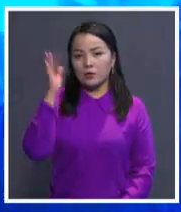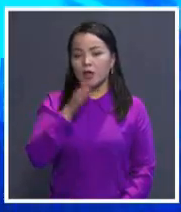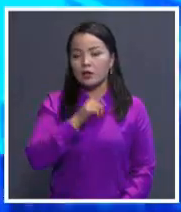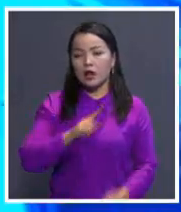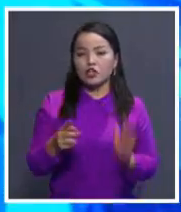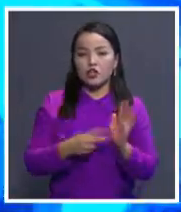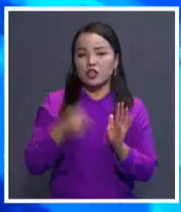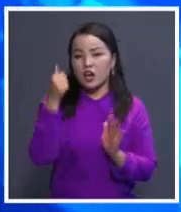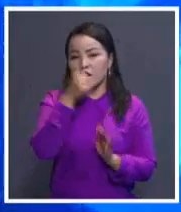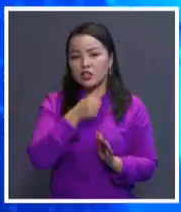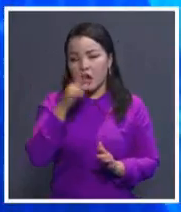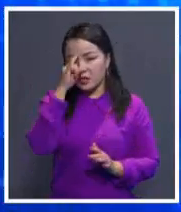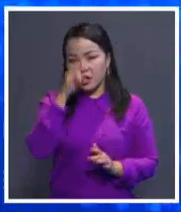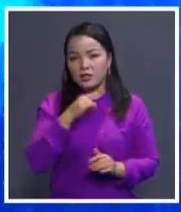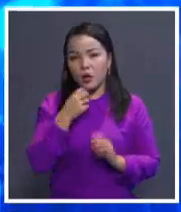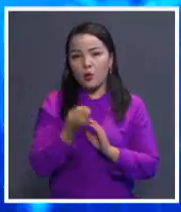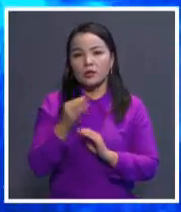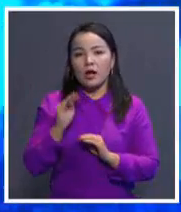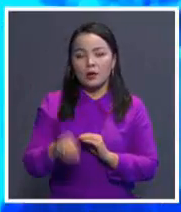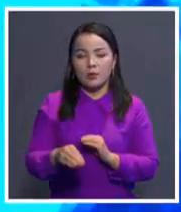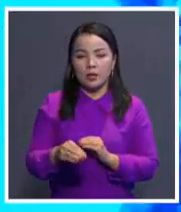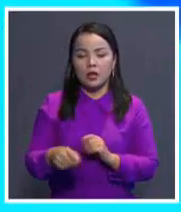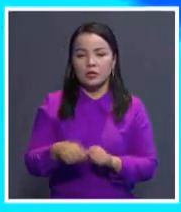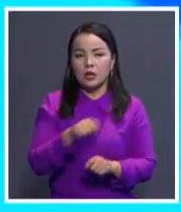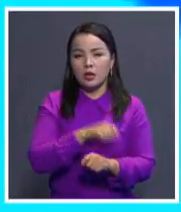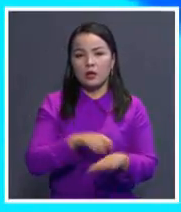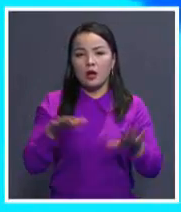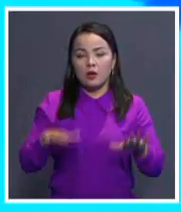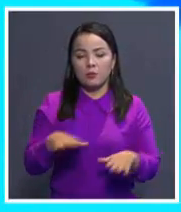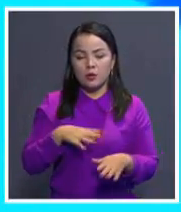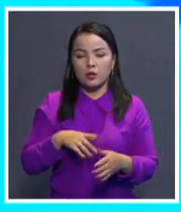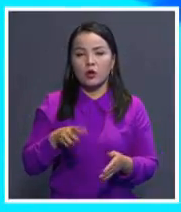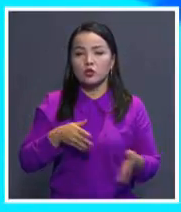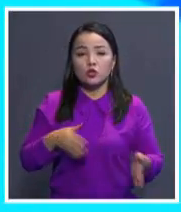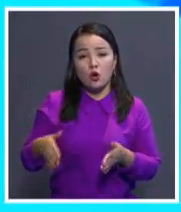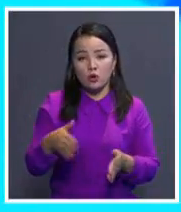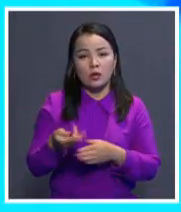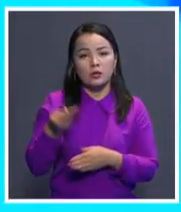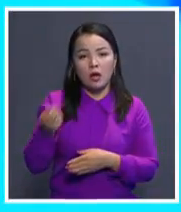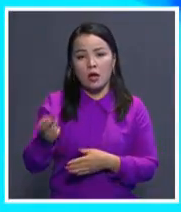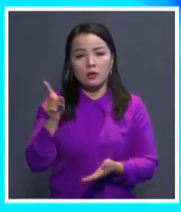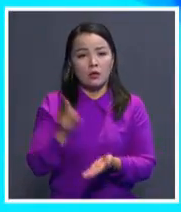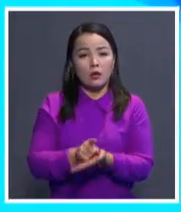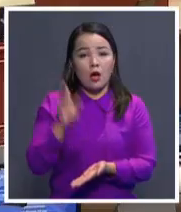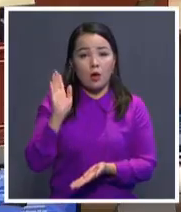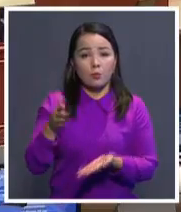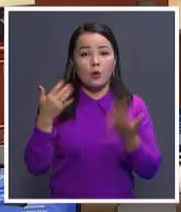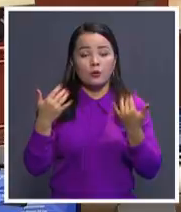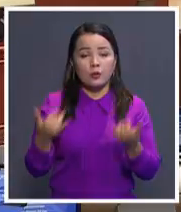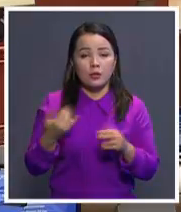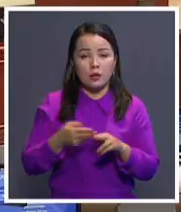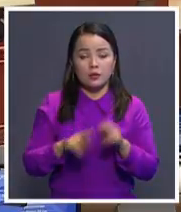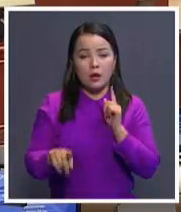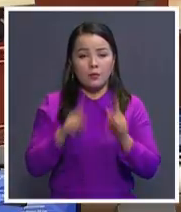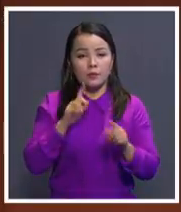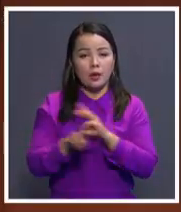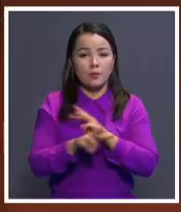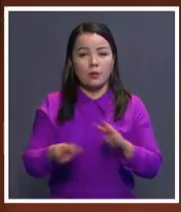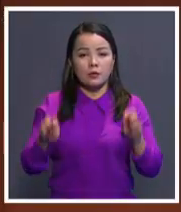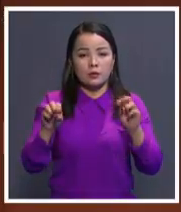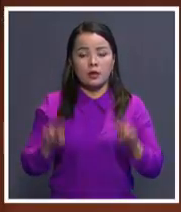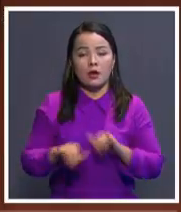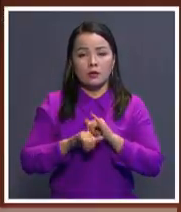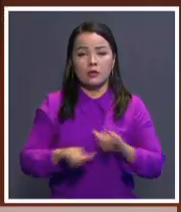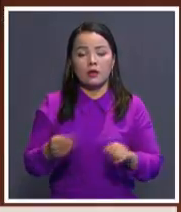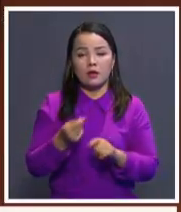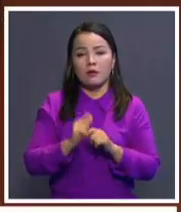7 жылда Қазақстанда 12 мың шақырымға жоқ жол ақылы болады. Бұл туралы бүгін мәжілістегі үкімет сағатында инвестициялар және даму